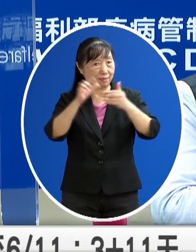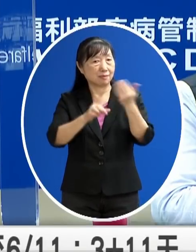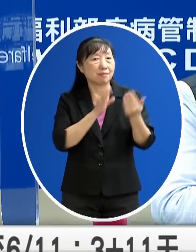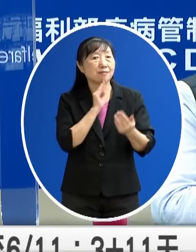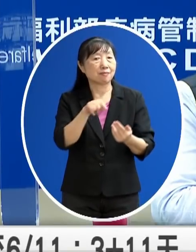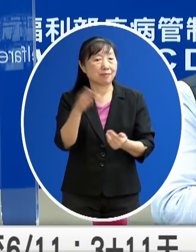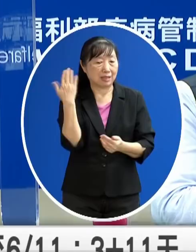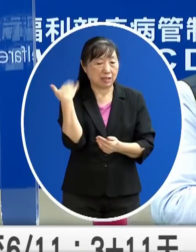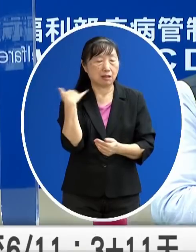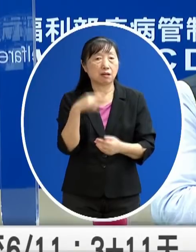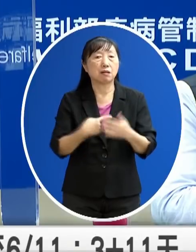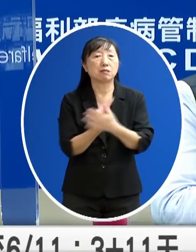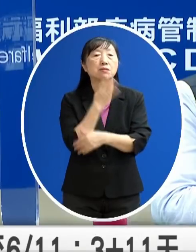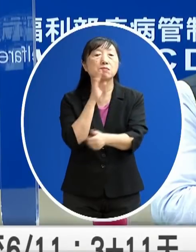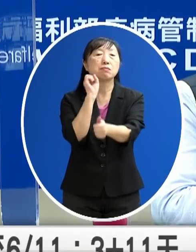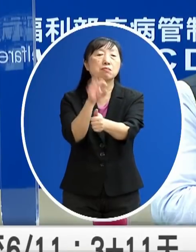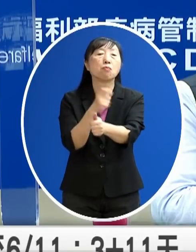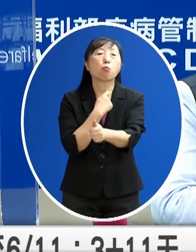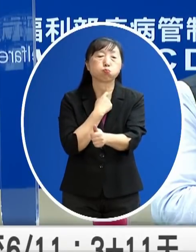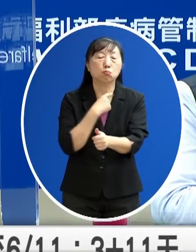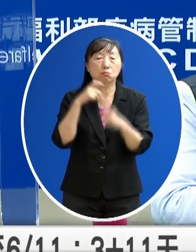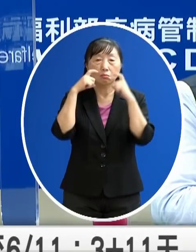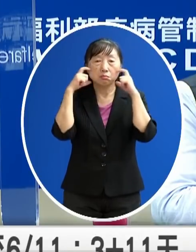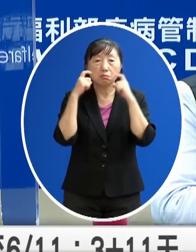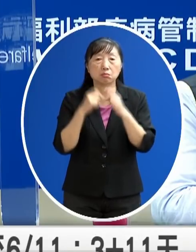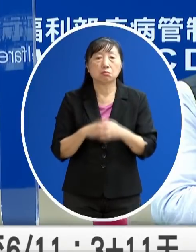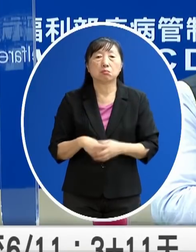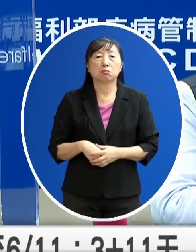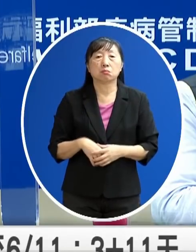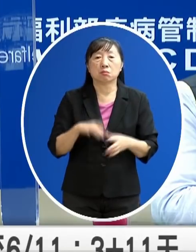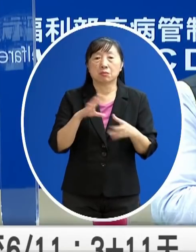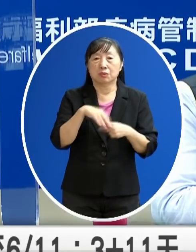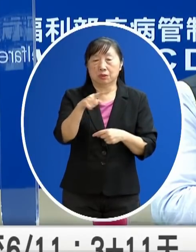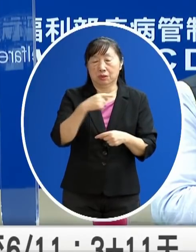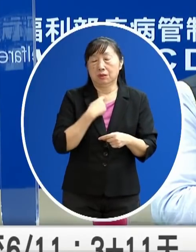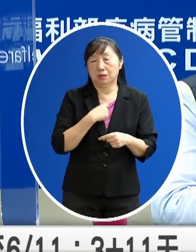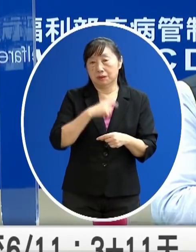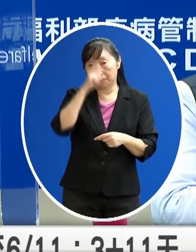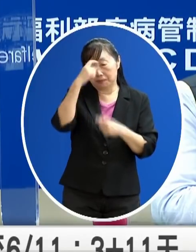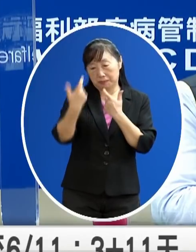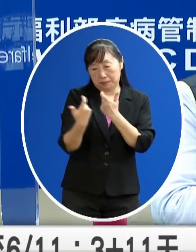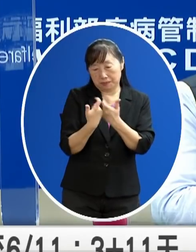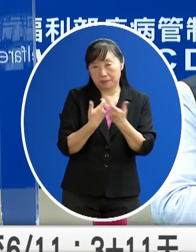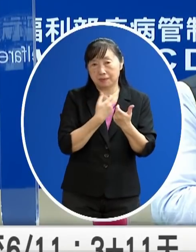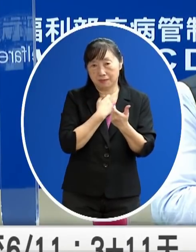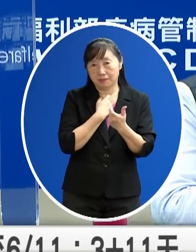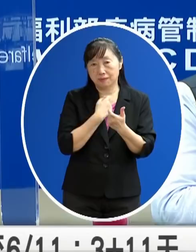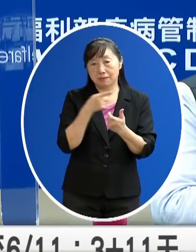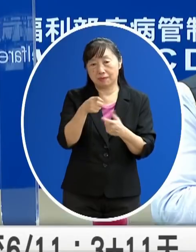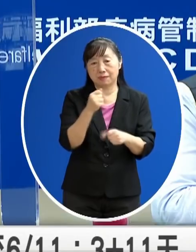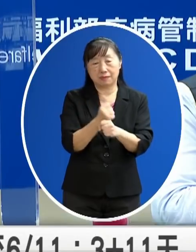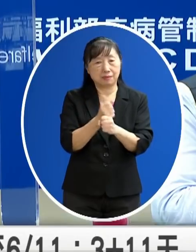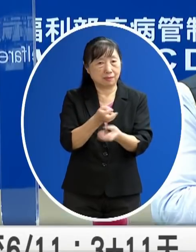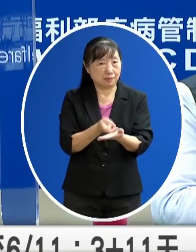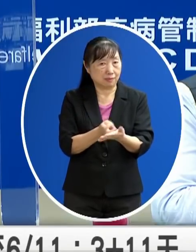罩，那时候是一个要求，那车上你不交谈不饮食间隔坐，这些都严格执行，那飞行的期间